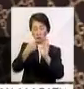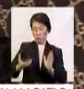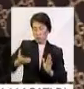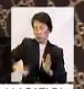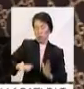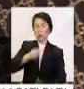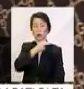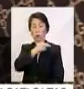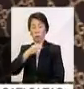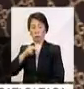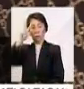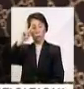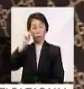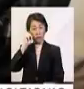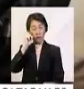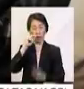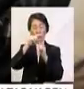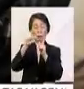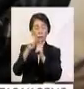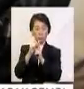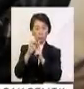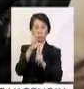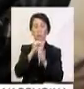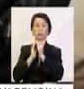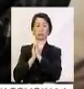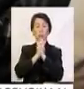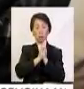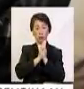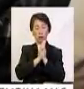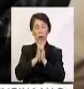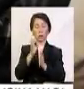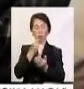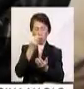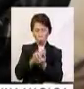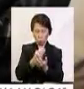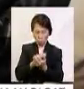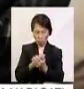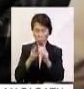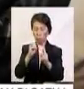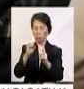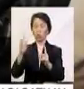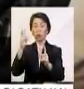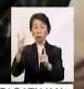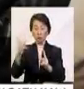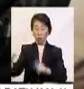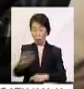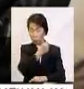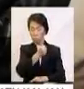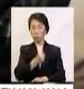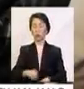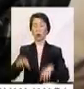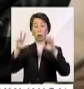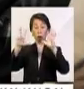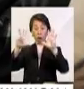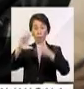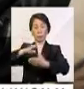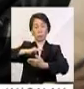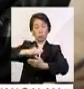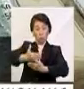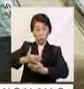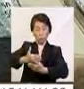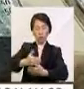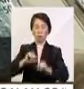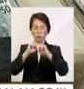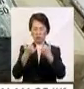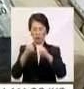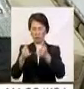Bangladesh, Indonesia, Vietnam, Pakistan dan Myanmar. Wang tunai hampir RM100,000 dan 8 buah komputer. Syarikat-syarikat